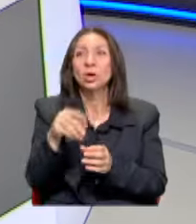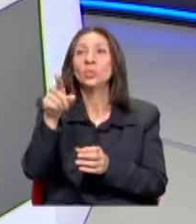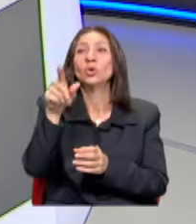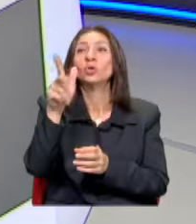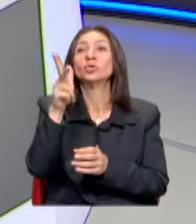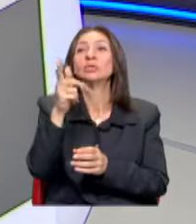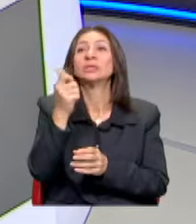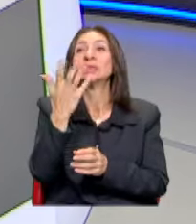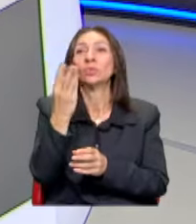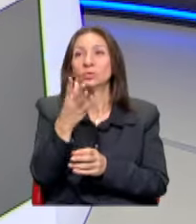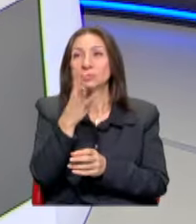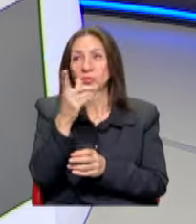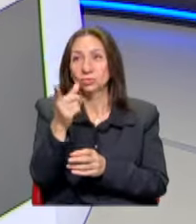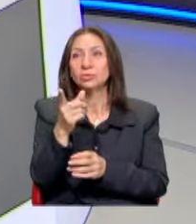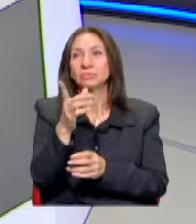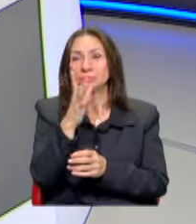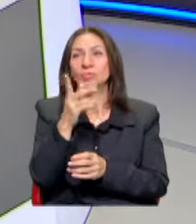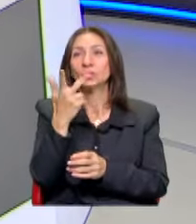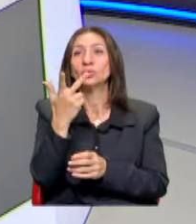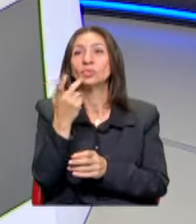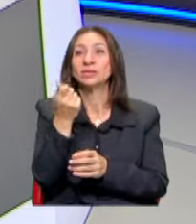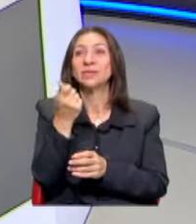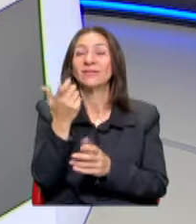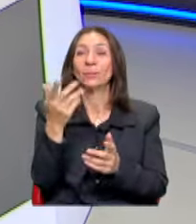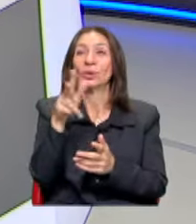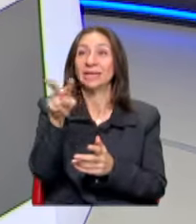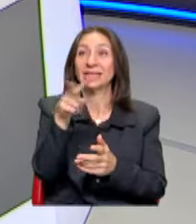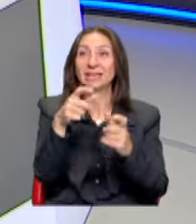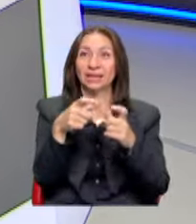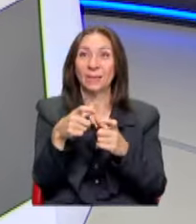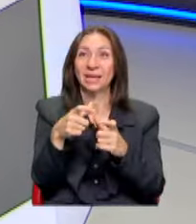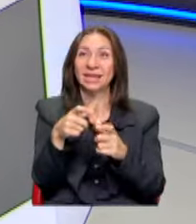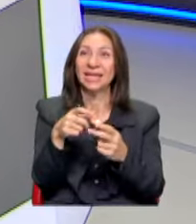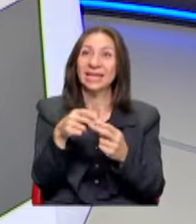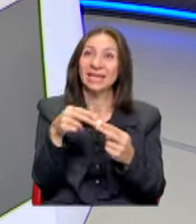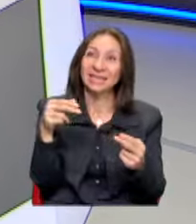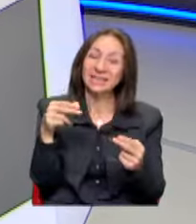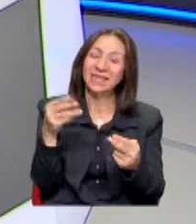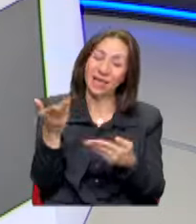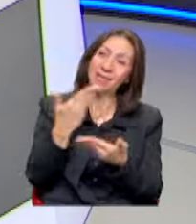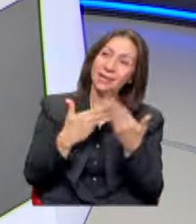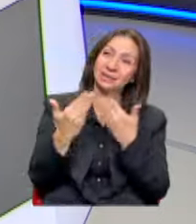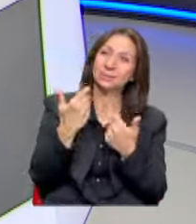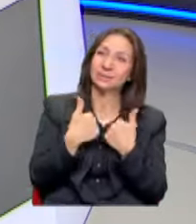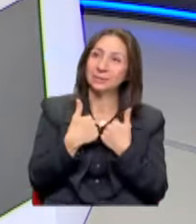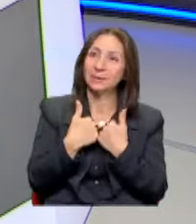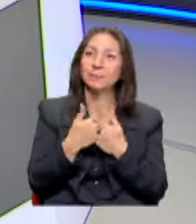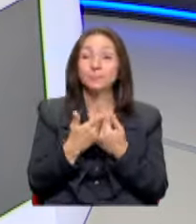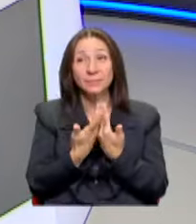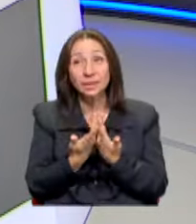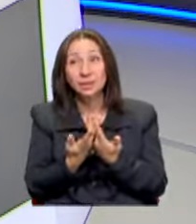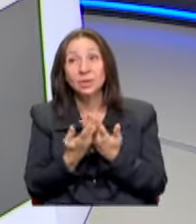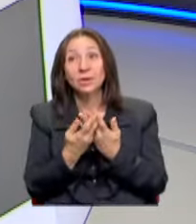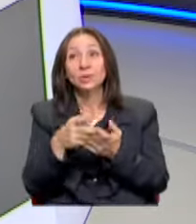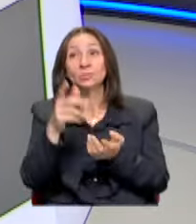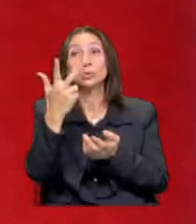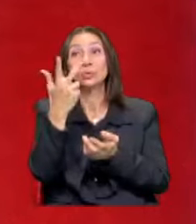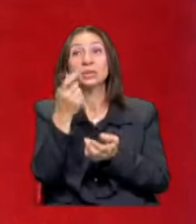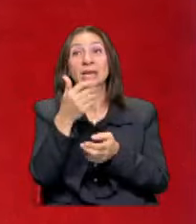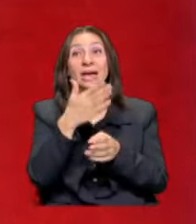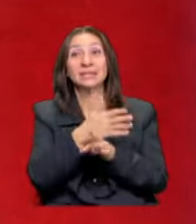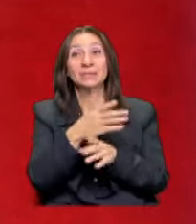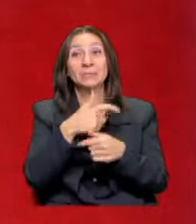3 liranın ne olduğunu biliyorsunuz efendim siz o 3 lirayı ve bu iki tabağı hikayesini anlatır mısınız bize Tabii E bu 3 lira